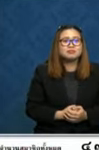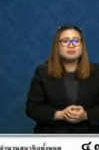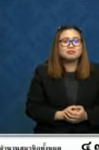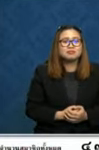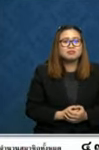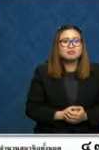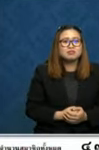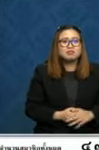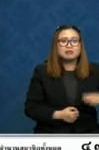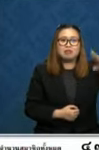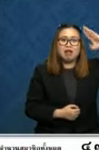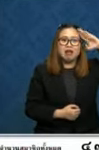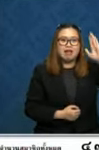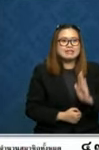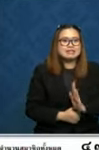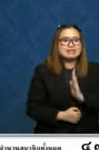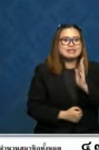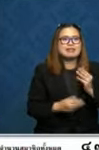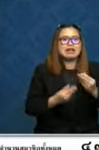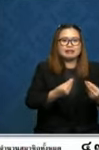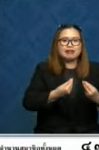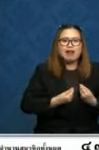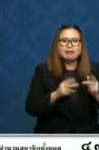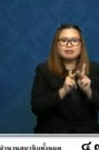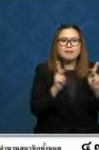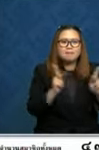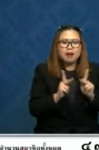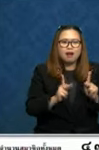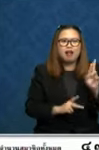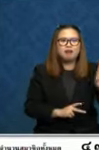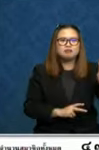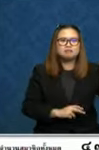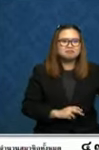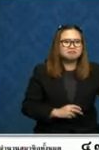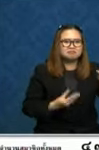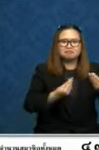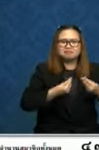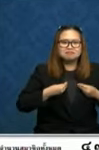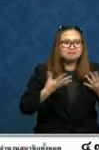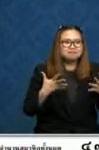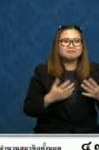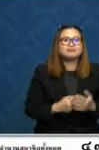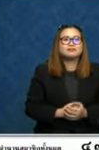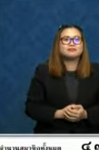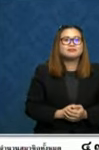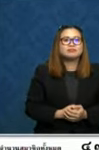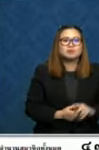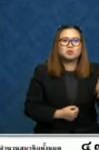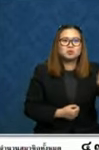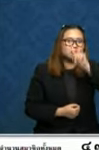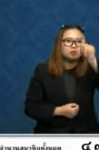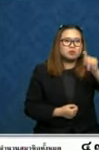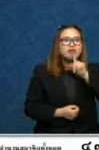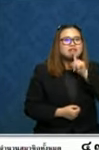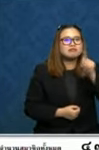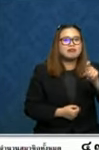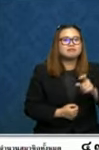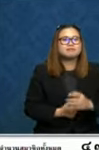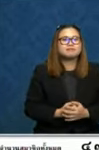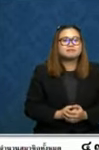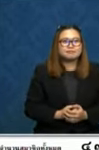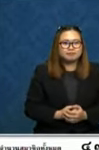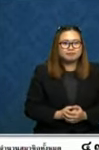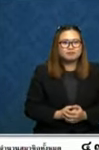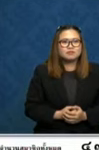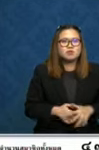ทัพไม่ให้เกียรติกรรมธิการไม่ให้เกียรติฝ่ายนิติบัญญัติแบบนี้เหรอคะฉันขอตั้งคำถามนะคะดังๆ